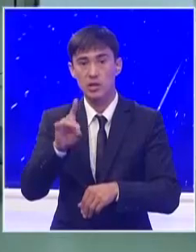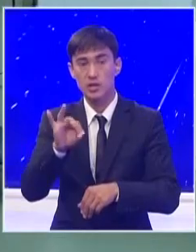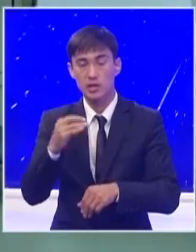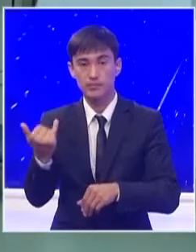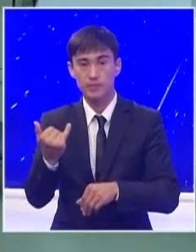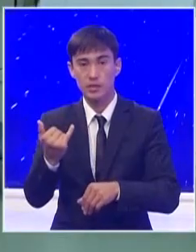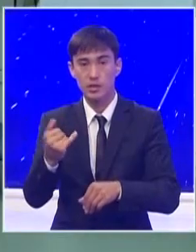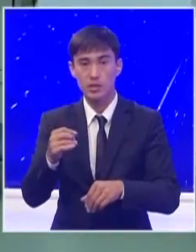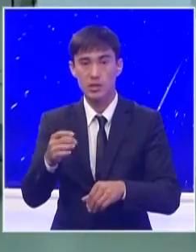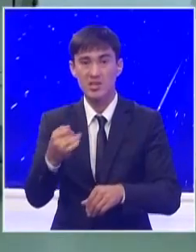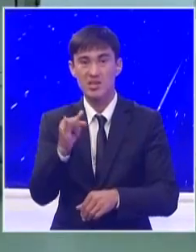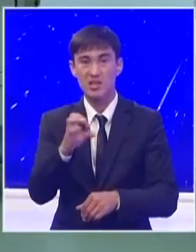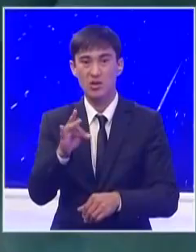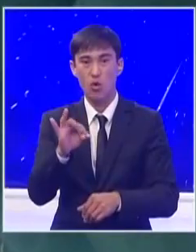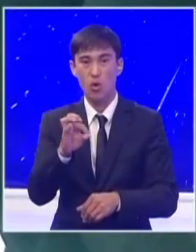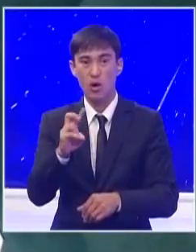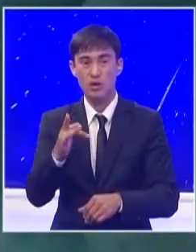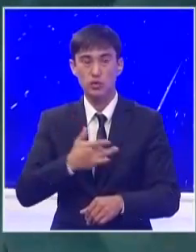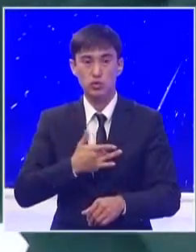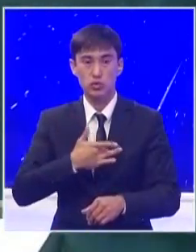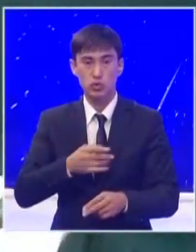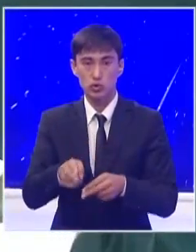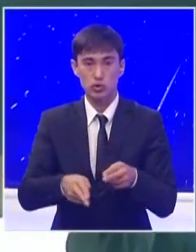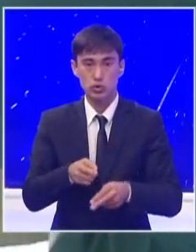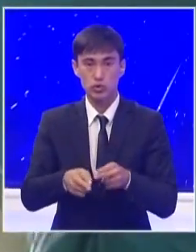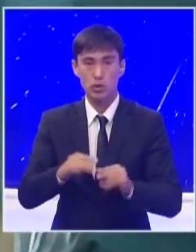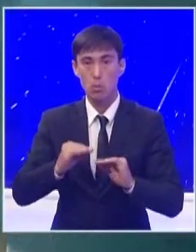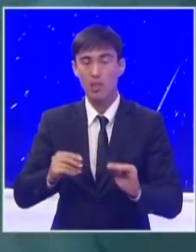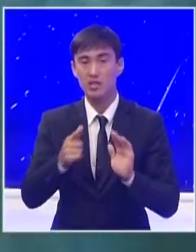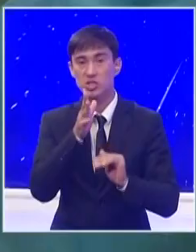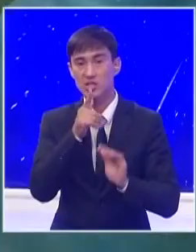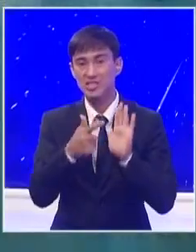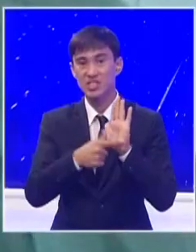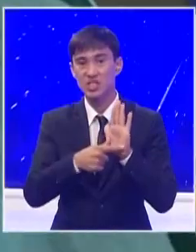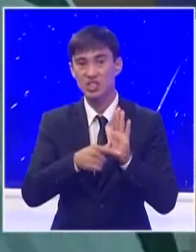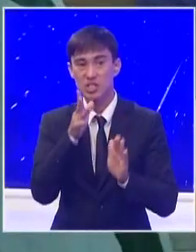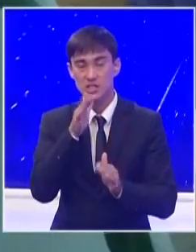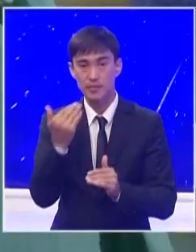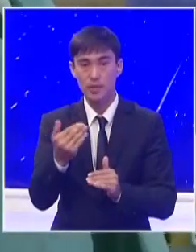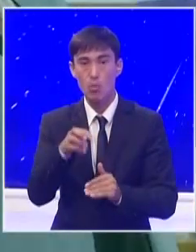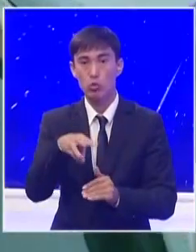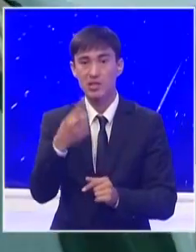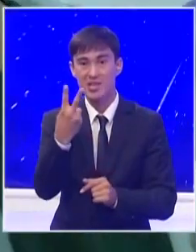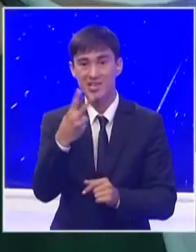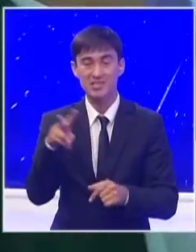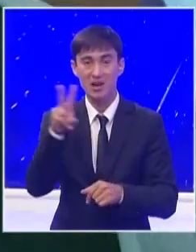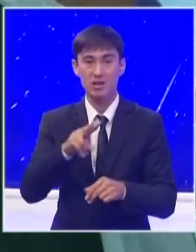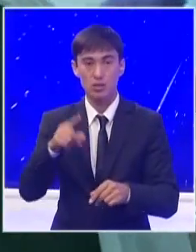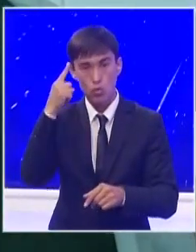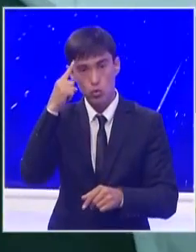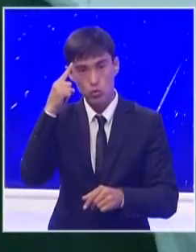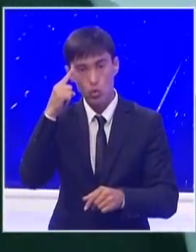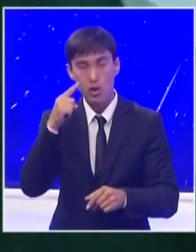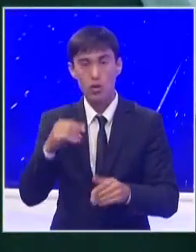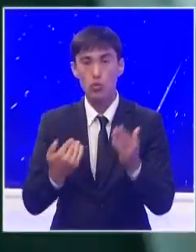торсылдағына шалдыққан науқасқа ота жасады. Баланың жасы 7-де. 2 сағатқа созылған отада Мұхтарұлы өз ойлап тапқан жаңа әдісті